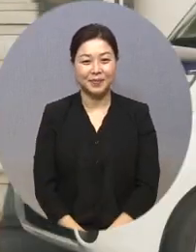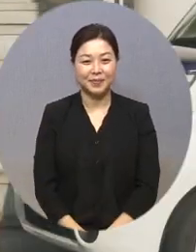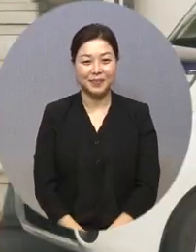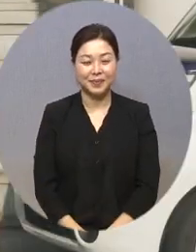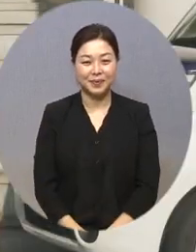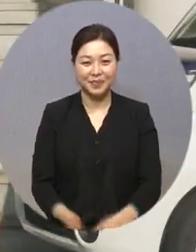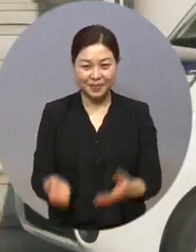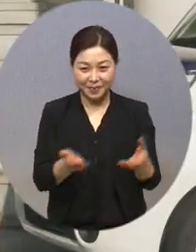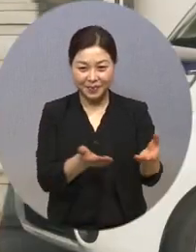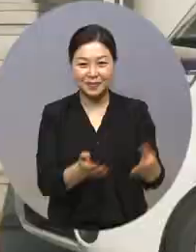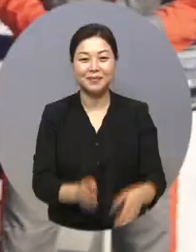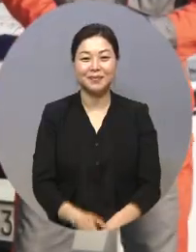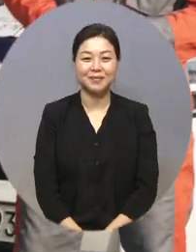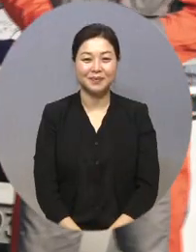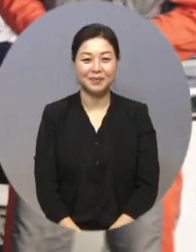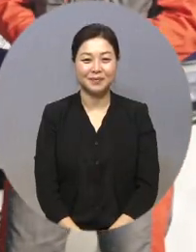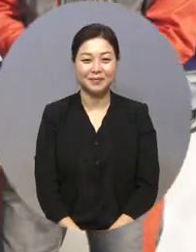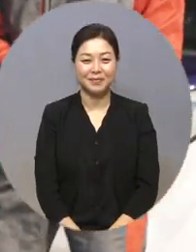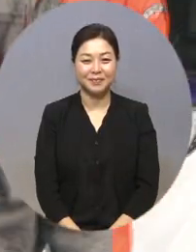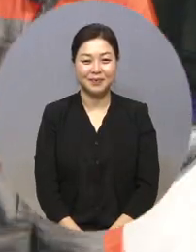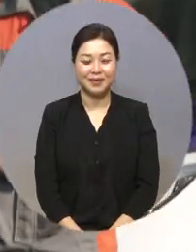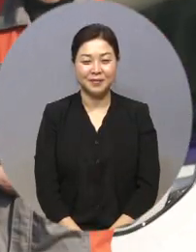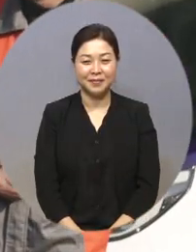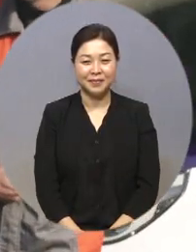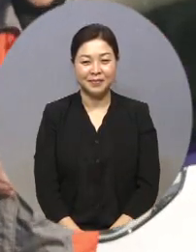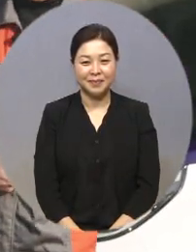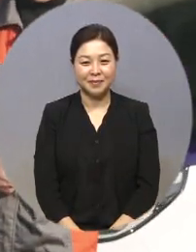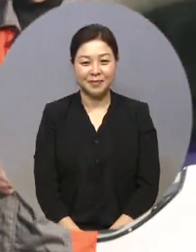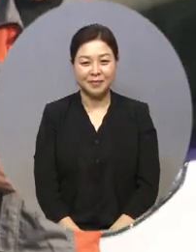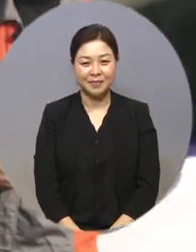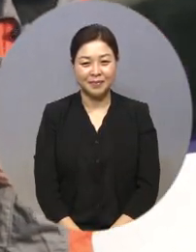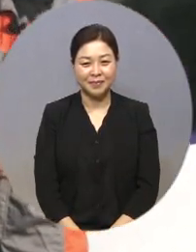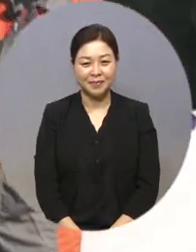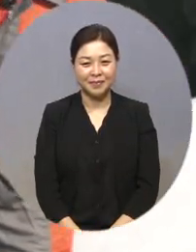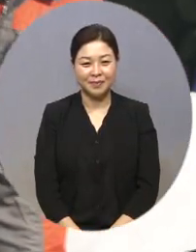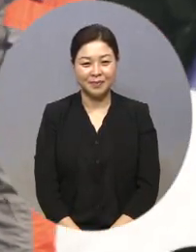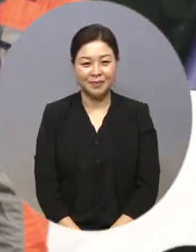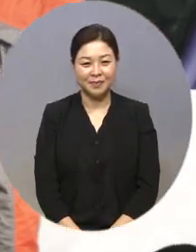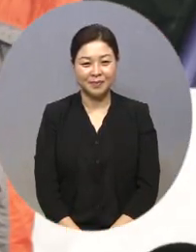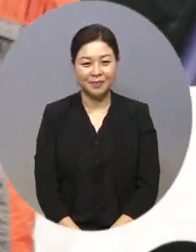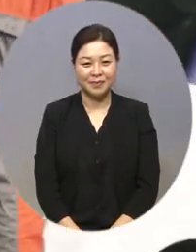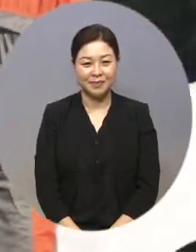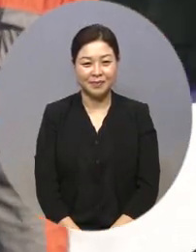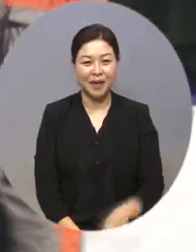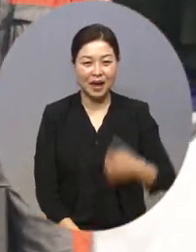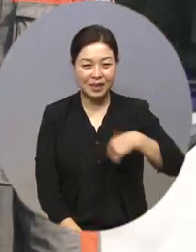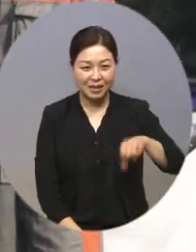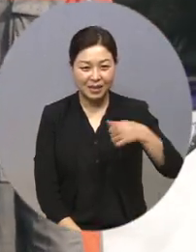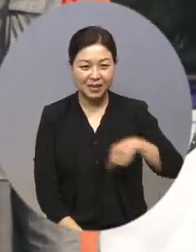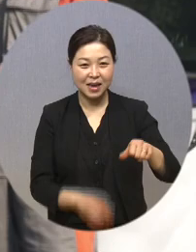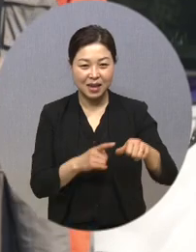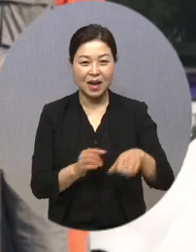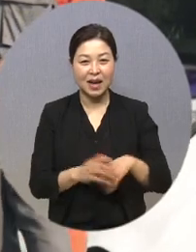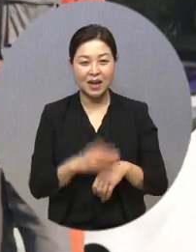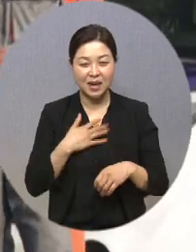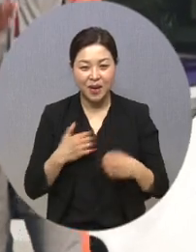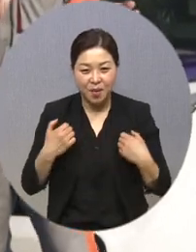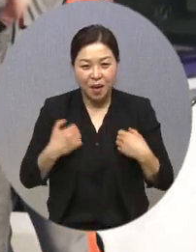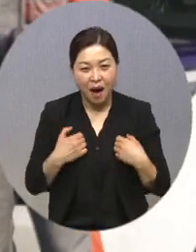저 한쪽으로 보여드릴게요. 아이고! 역시! 아주 괜히 들었다.